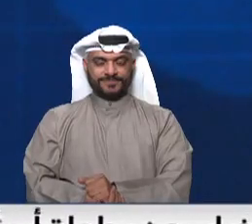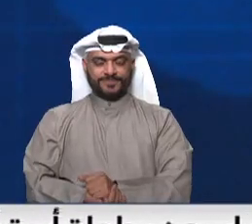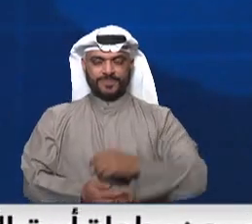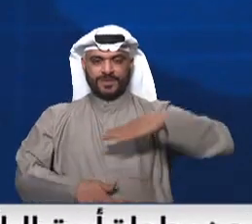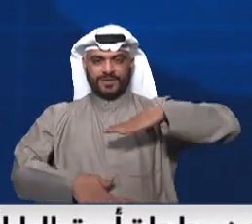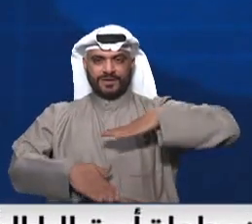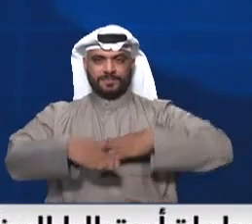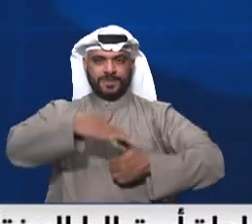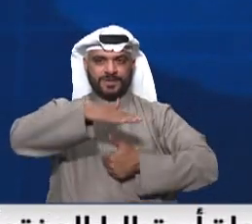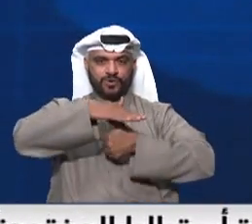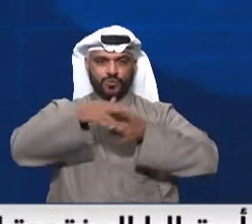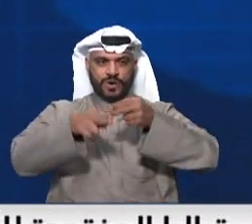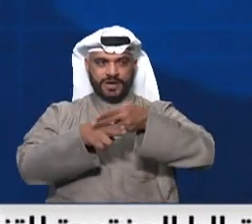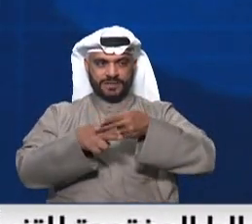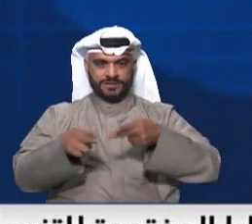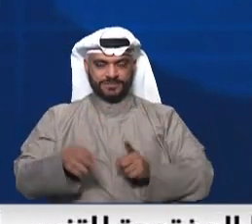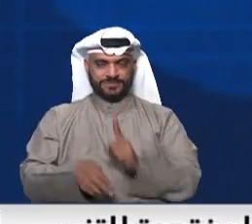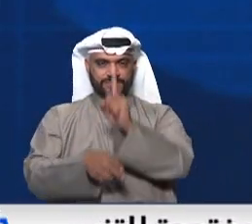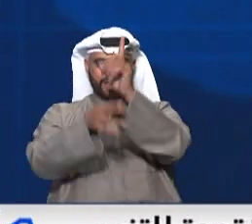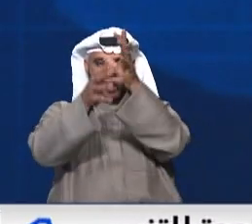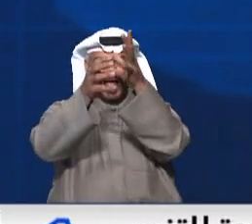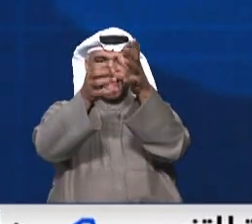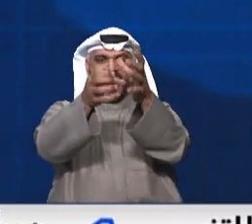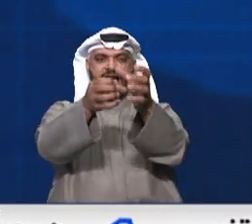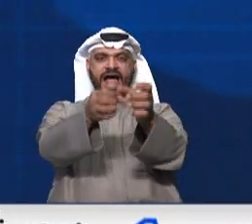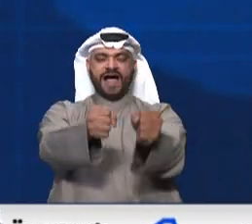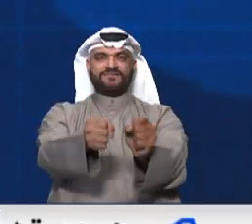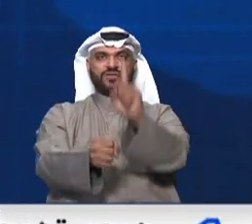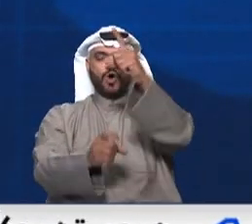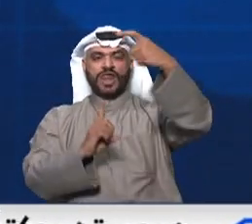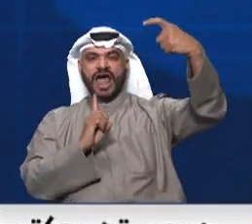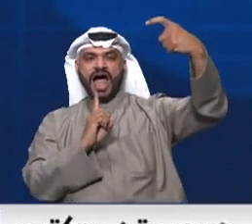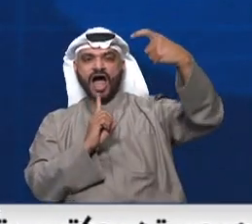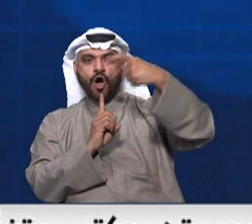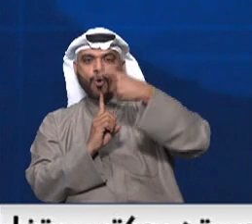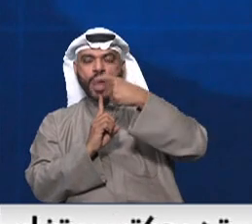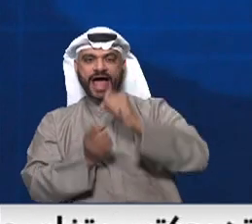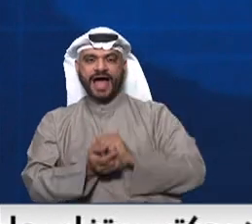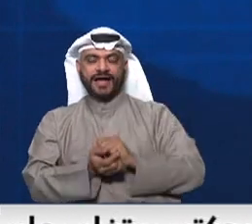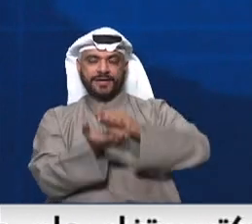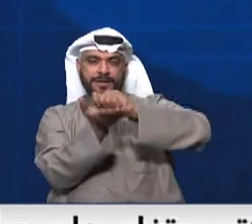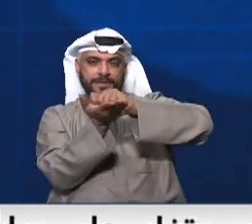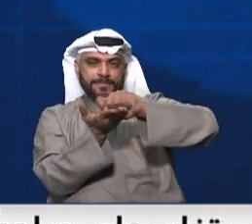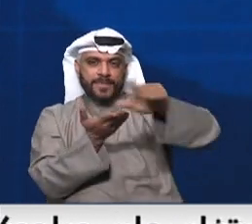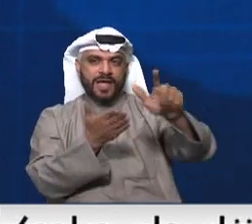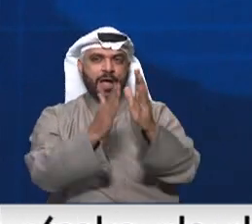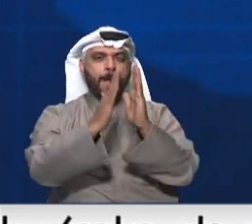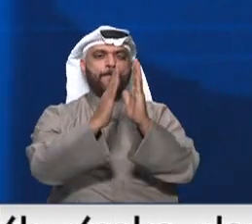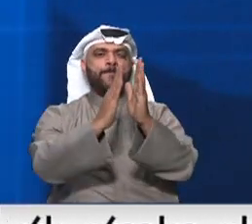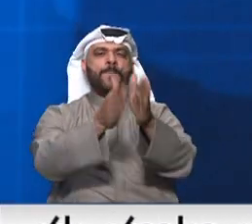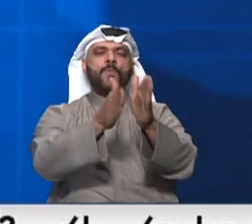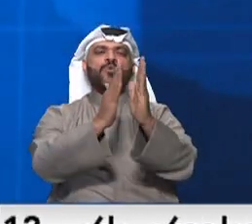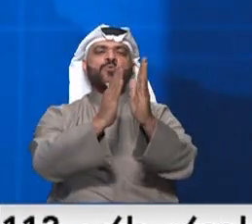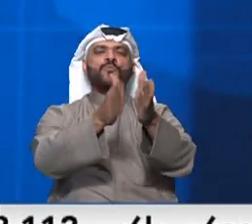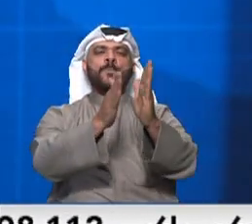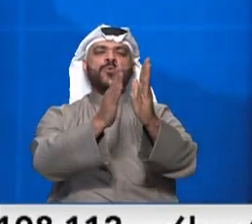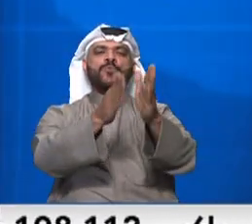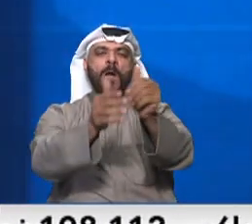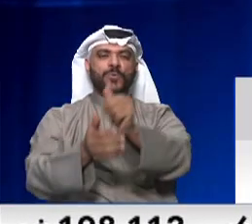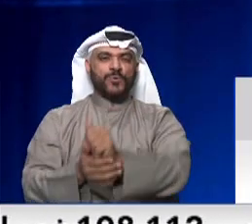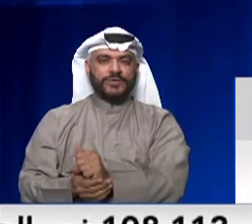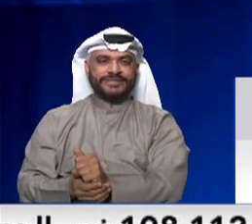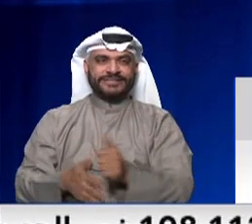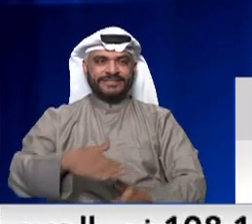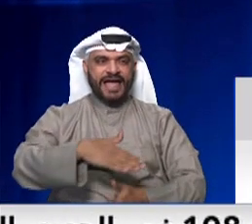تلقى حضرة صاحب السمو أمير البلاد الشيخ مشعل الأحمد الجابر الصباح حفظه الله ورعاه رسالة تهنئة من معالي